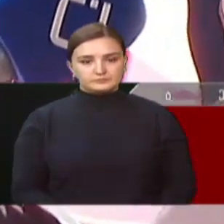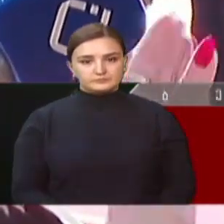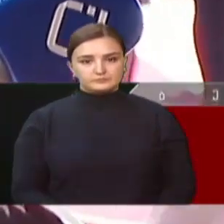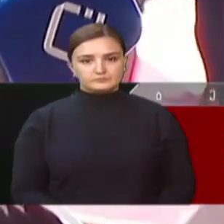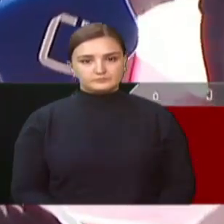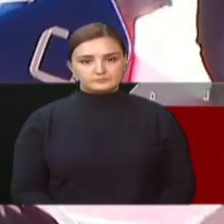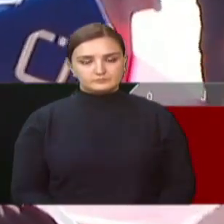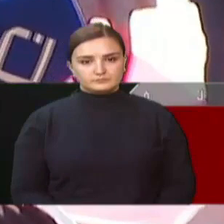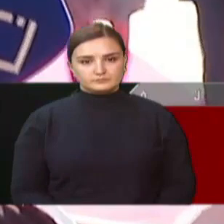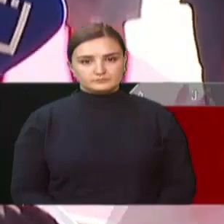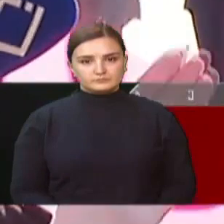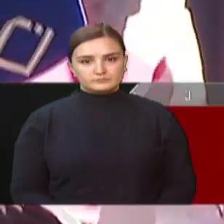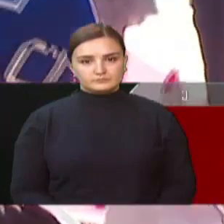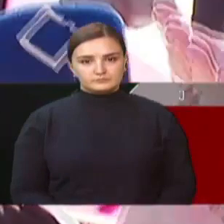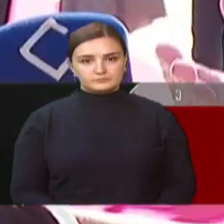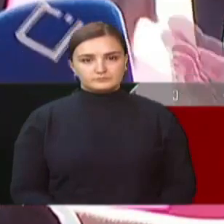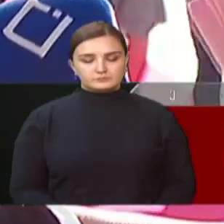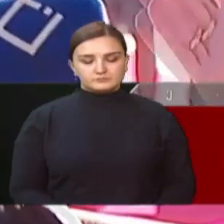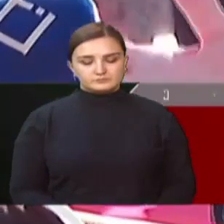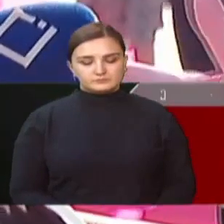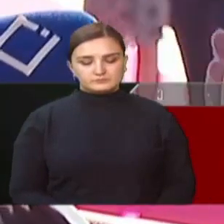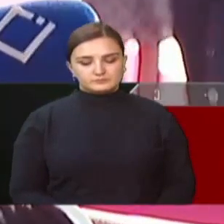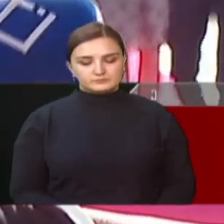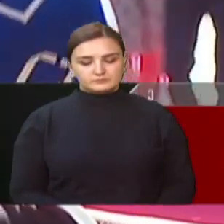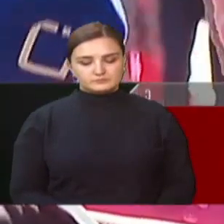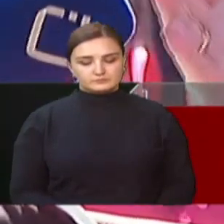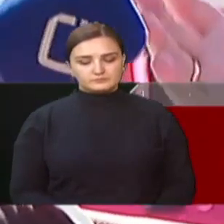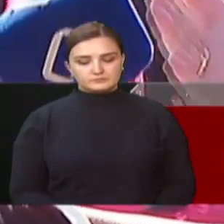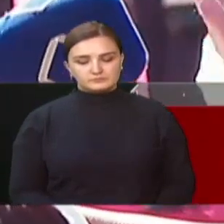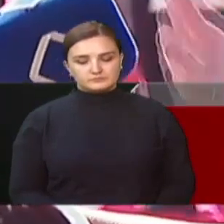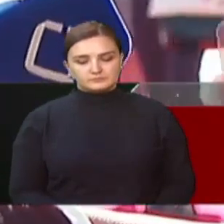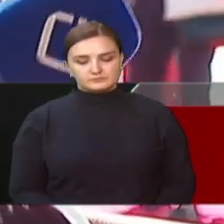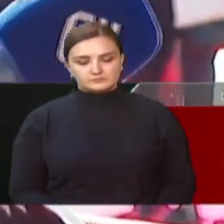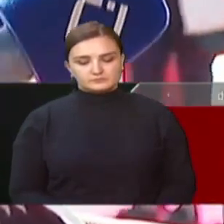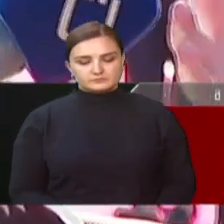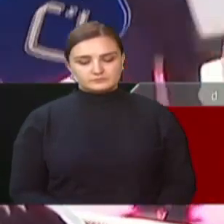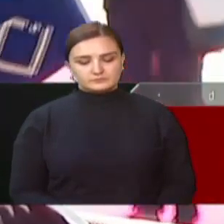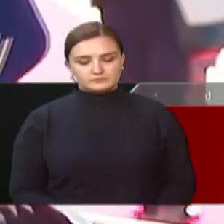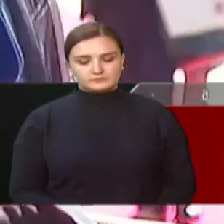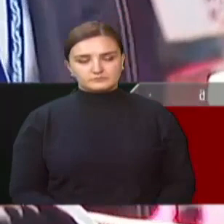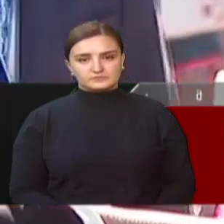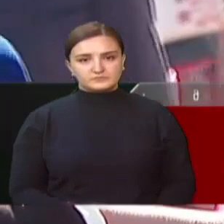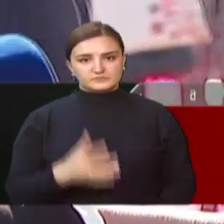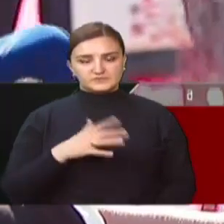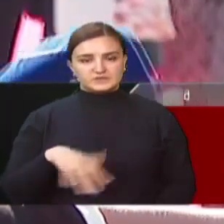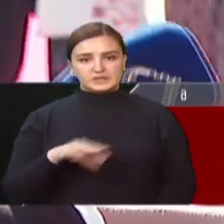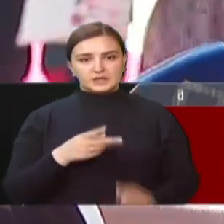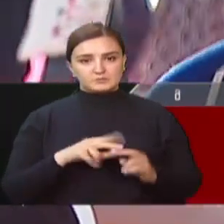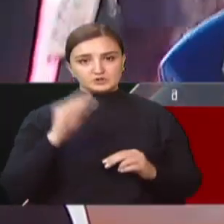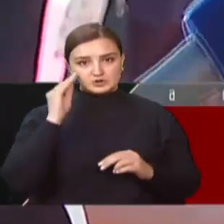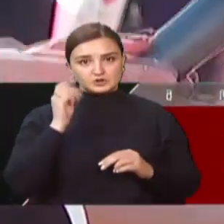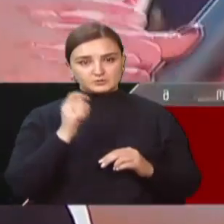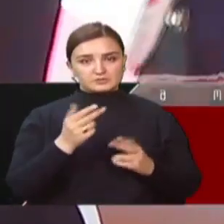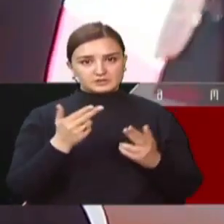studiile de sares? E grat cum da, asta e bine. Cui mama se, am putut bide, cui cu adânim, am și pasă băs pahar sucert,